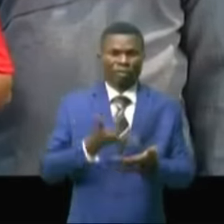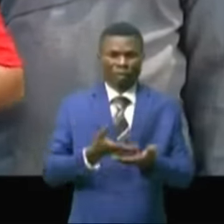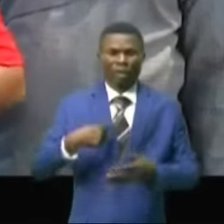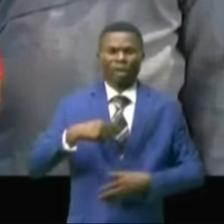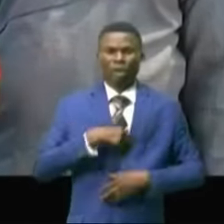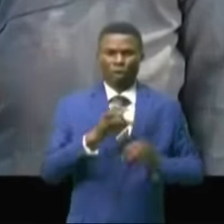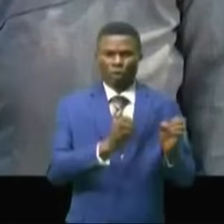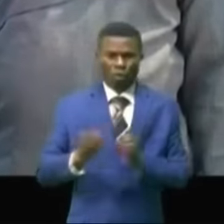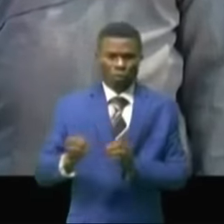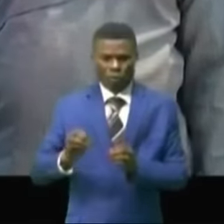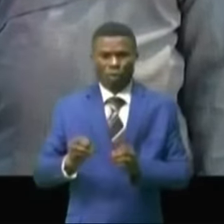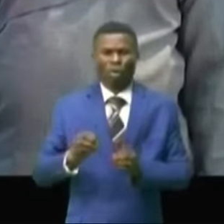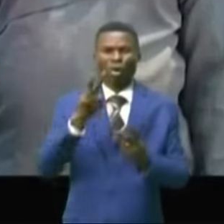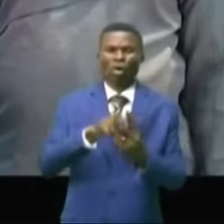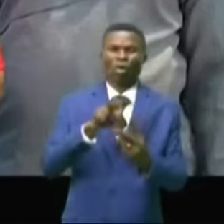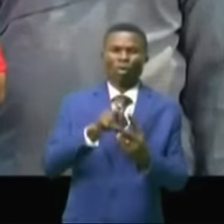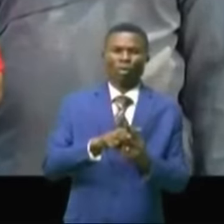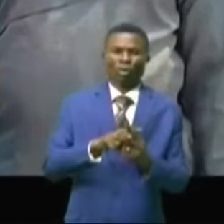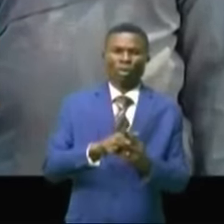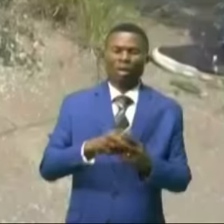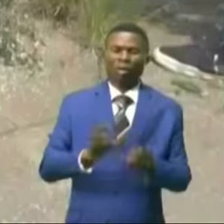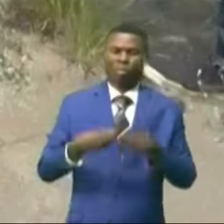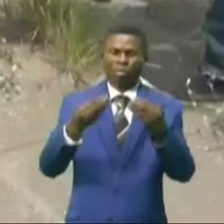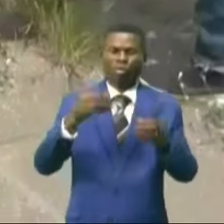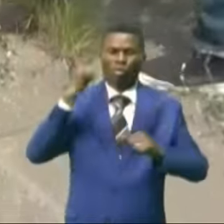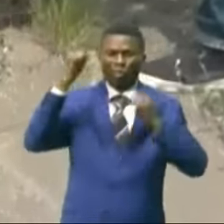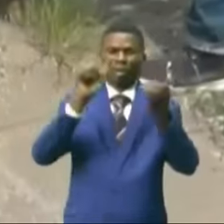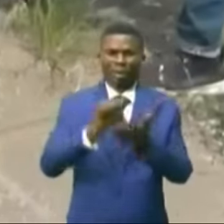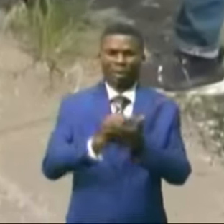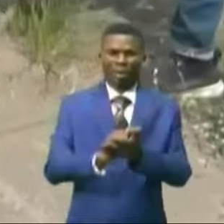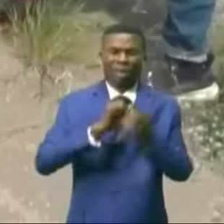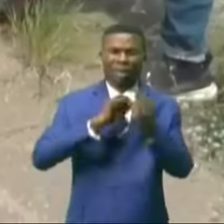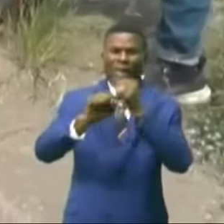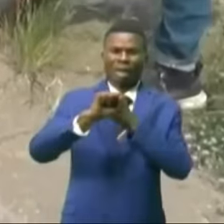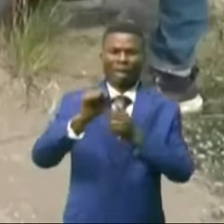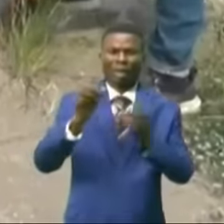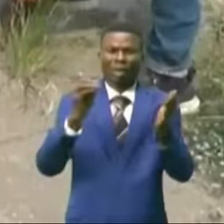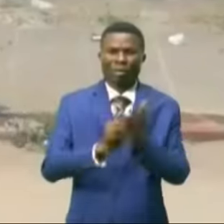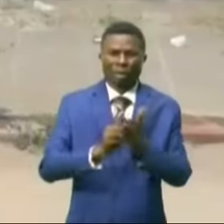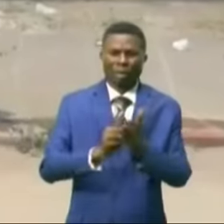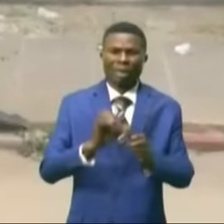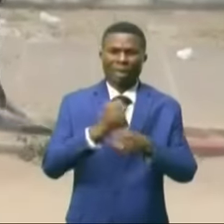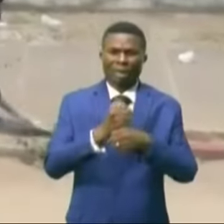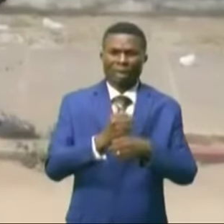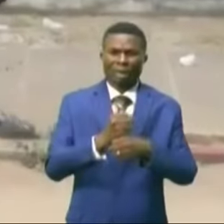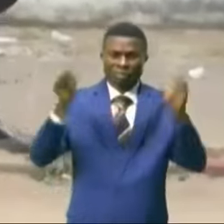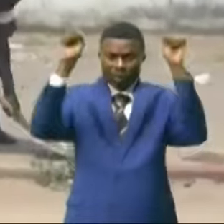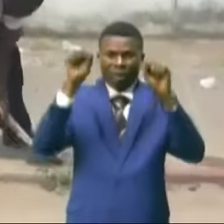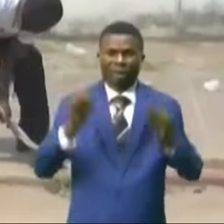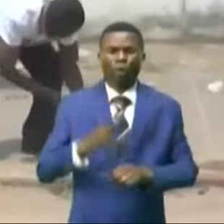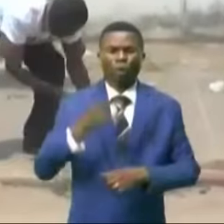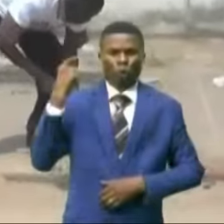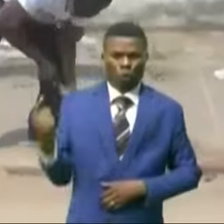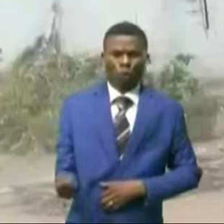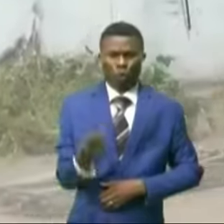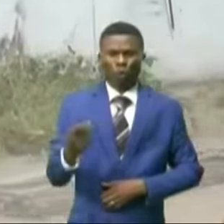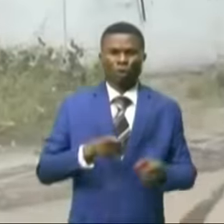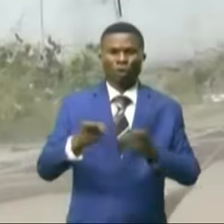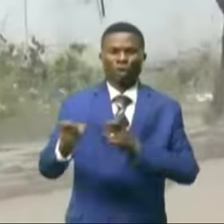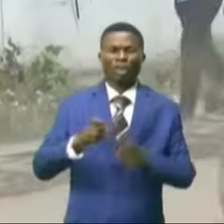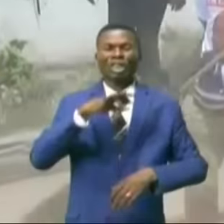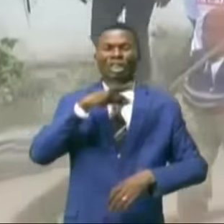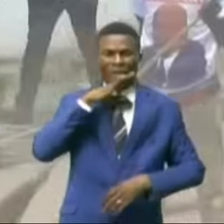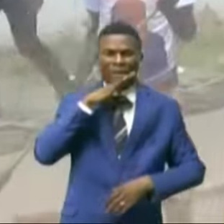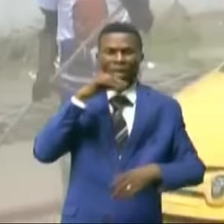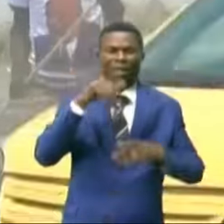organisons pour avoir la provision afin de les mettre en pratique. Cette campagne vise également la mise en place des systèmes pérennes de gestion des déchets